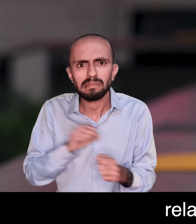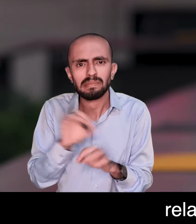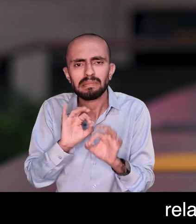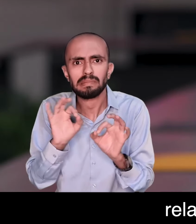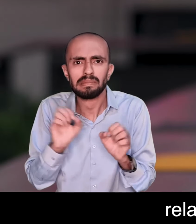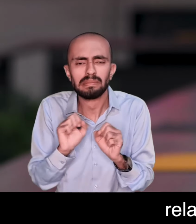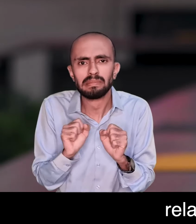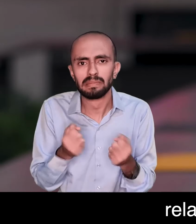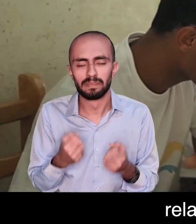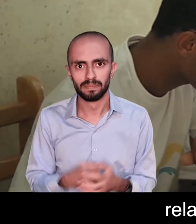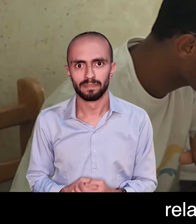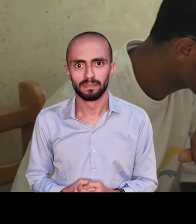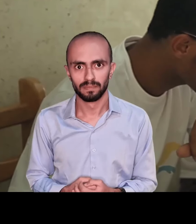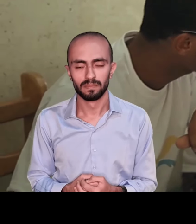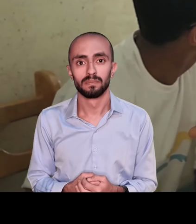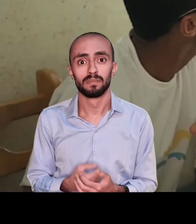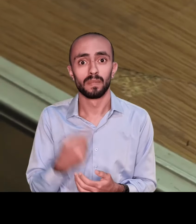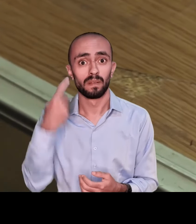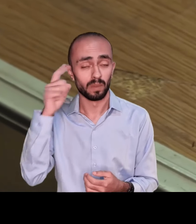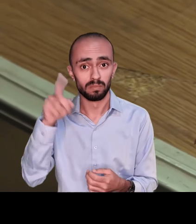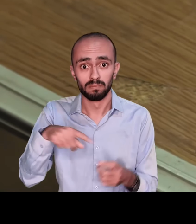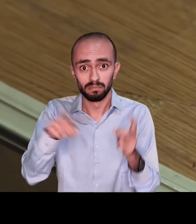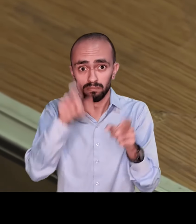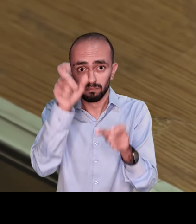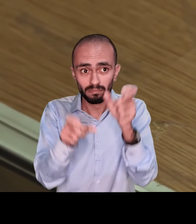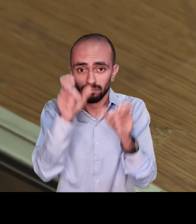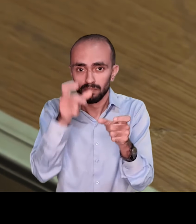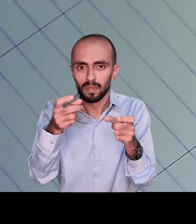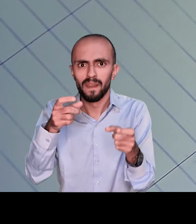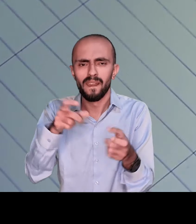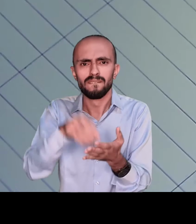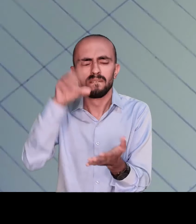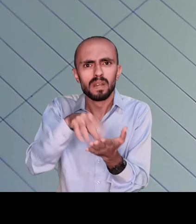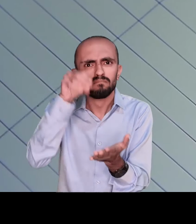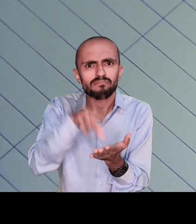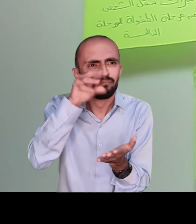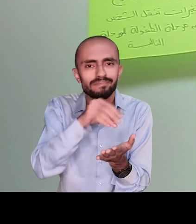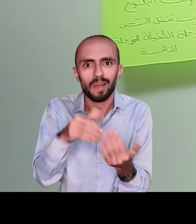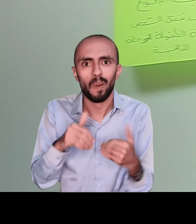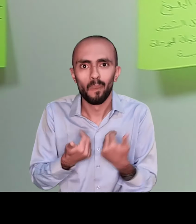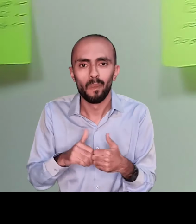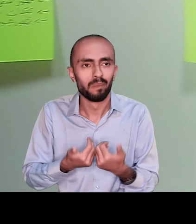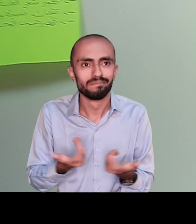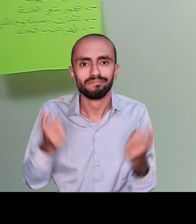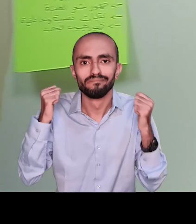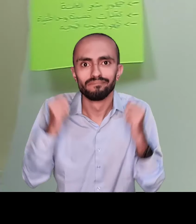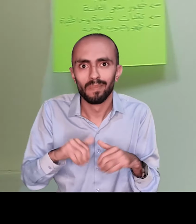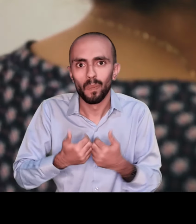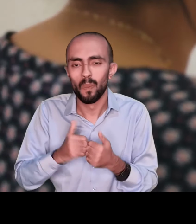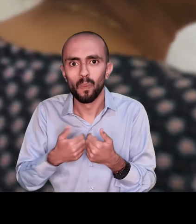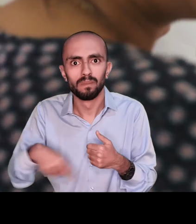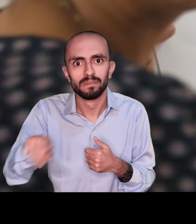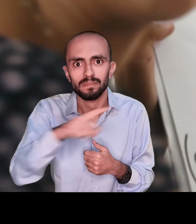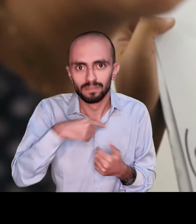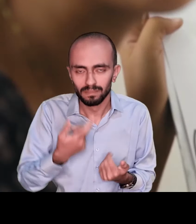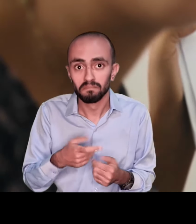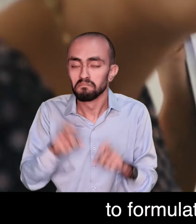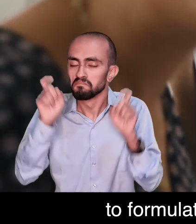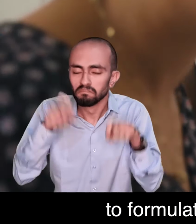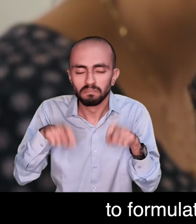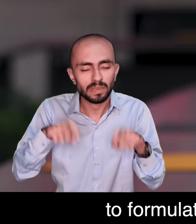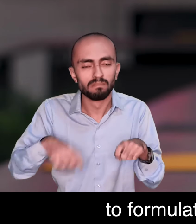وإمكانية الوصول إليها. تعد البيانات وأنظمتها في كل من الأوضاع الإنمائية والإنسانية